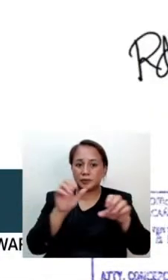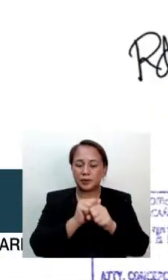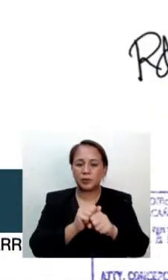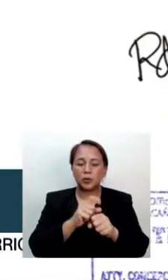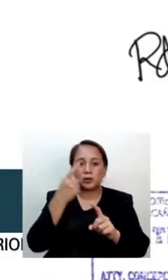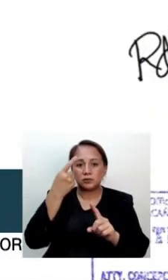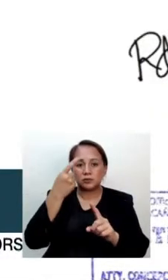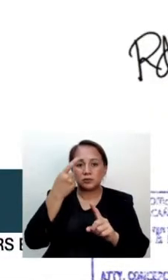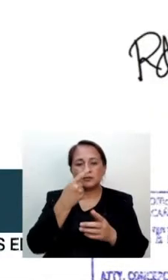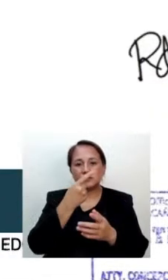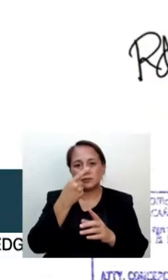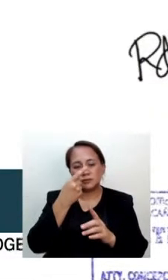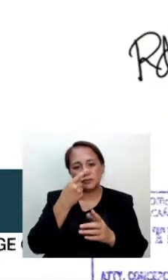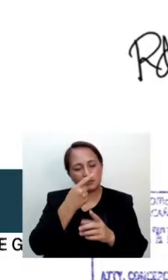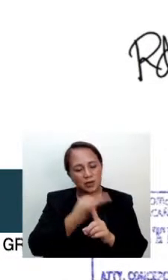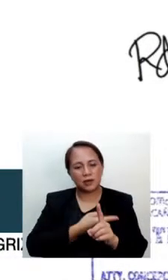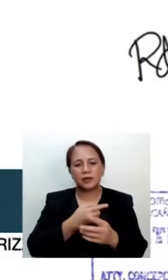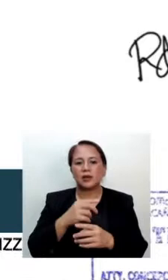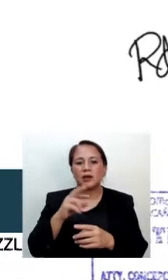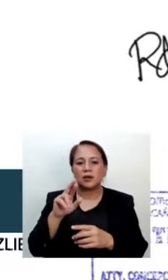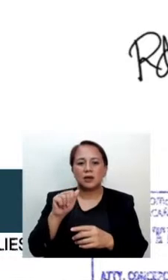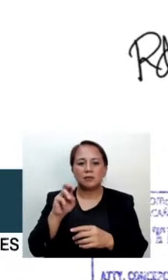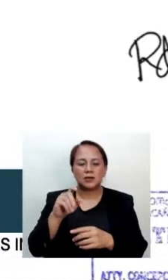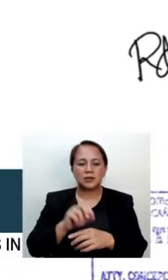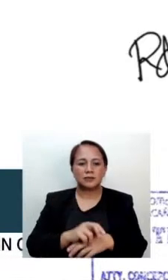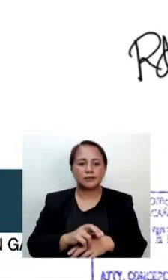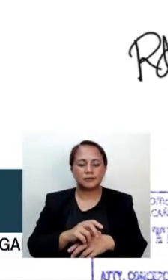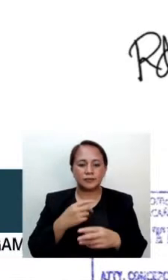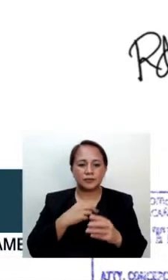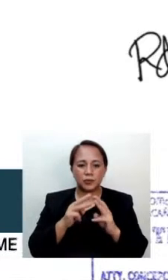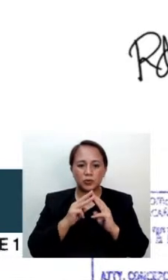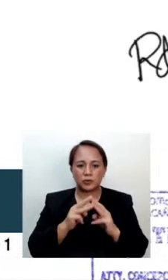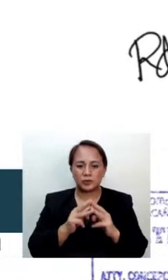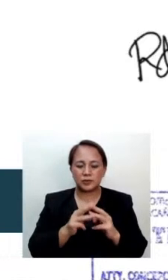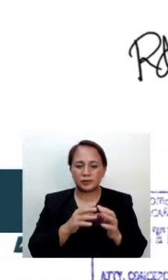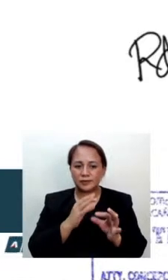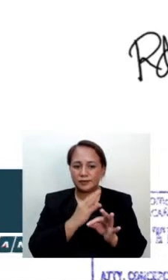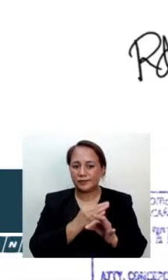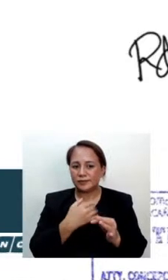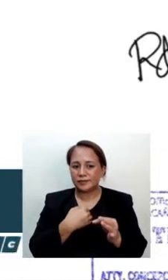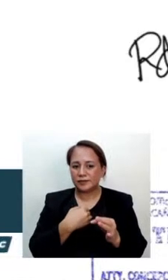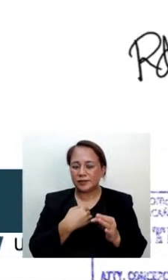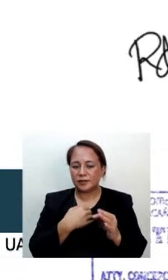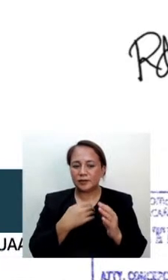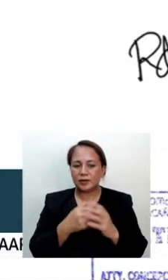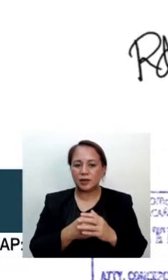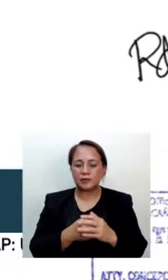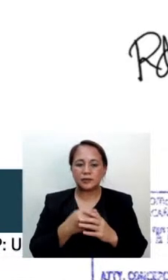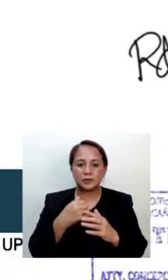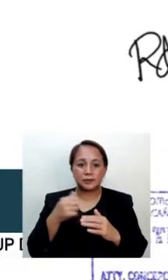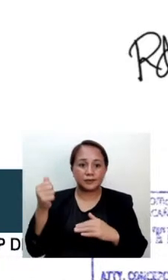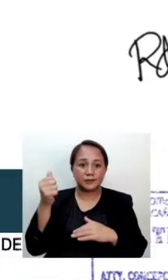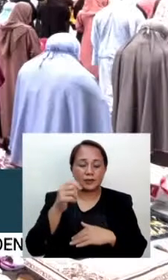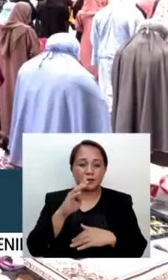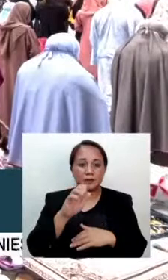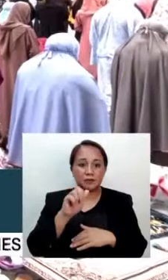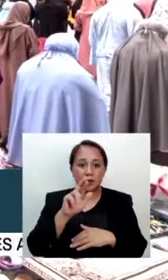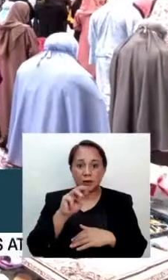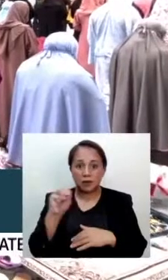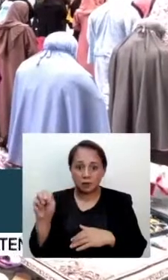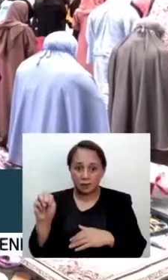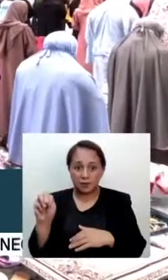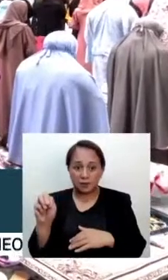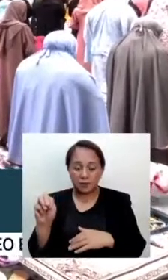fasting of Ramadan of the Muslim faithful. On Sunday, the Islamic Religious Authority in the Bangsamoro Autonomous Region in